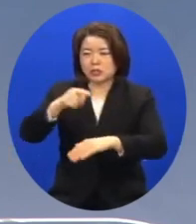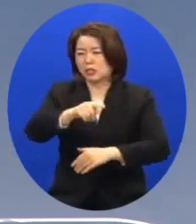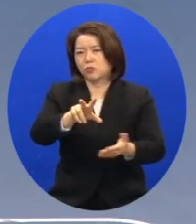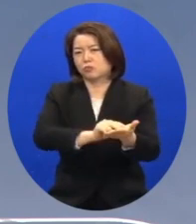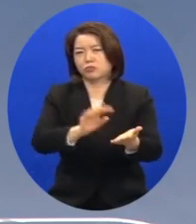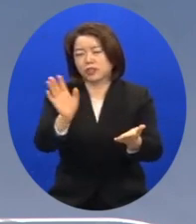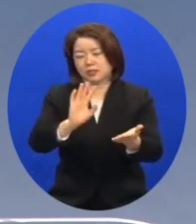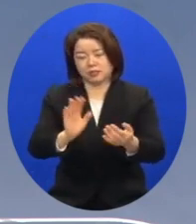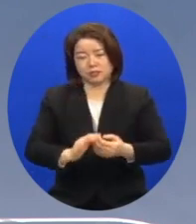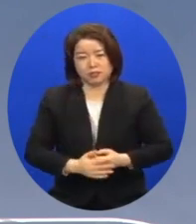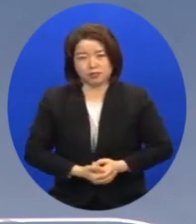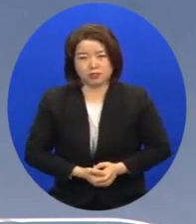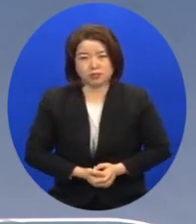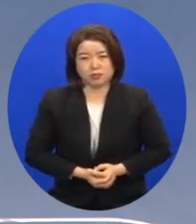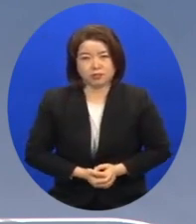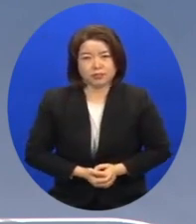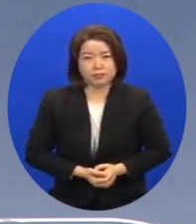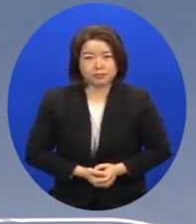안돼요